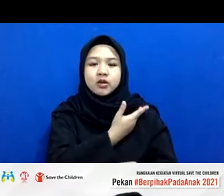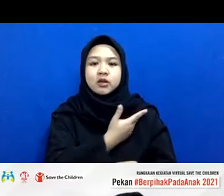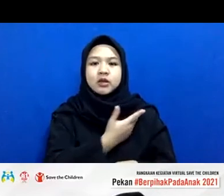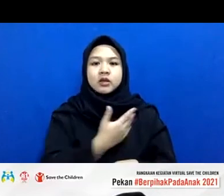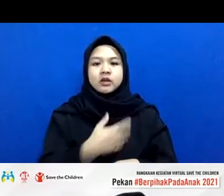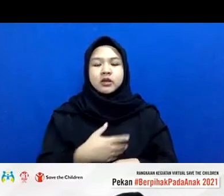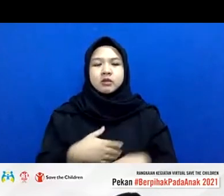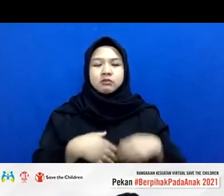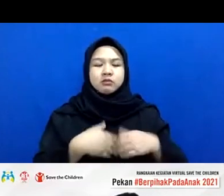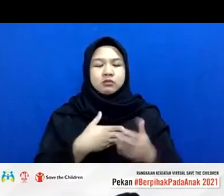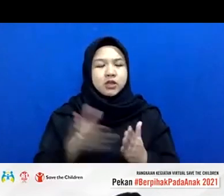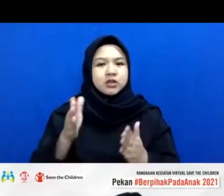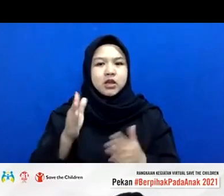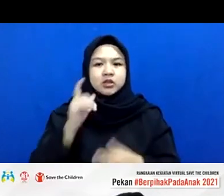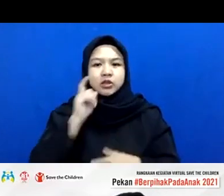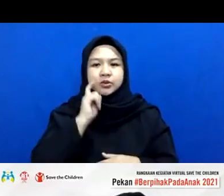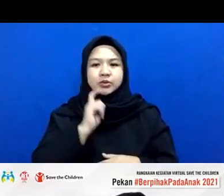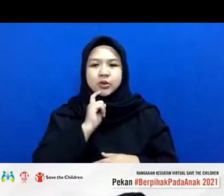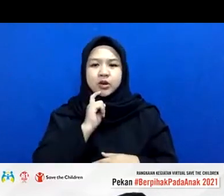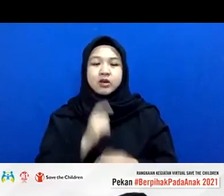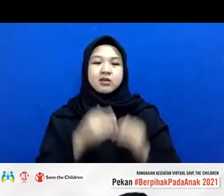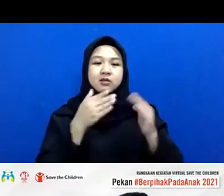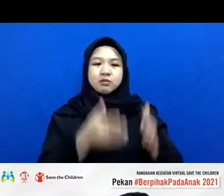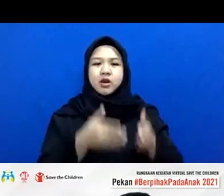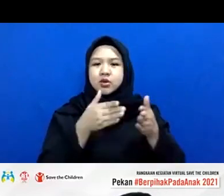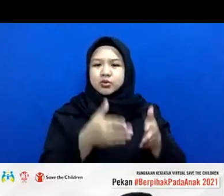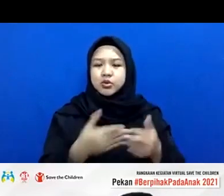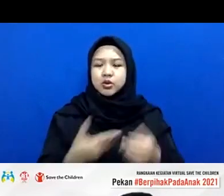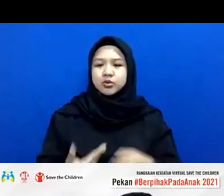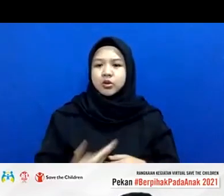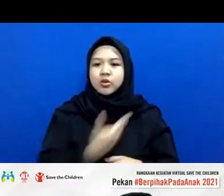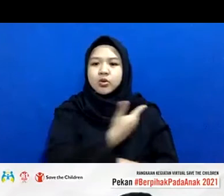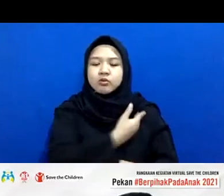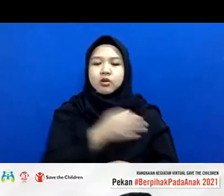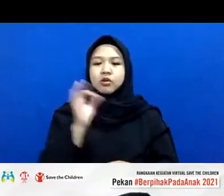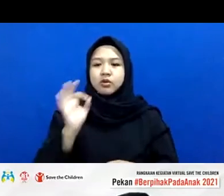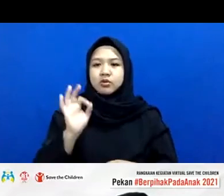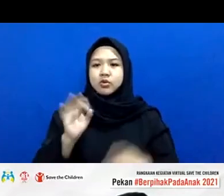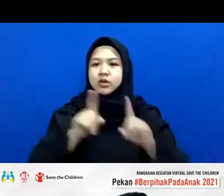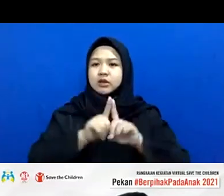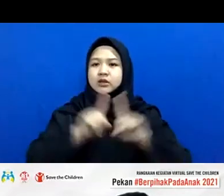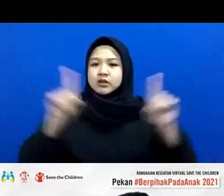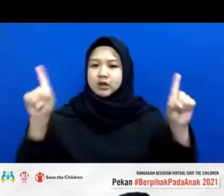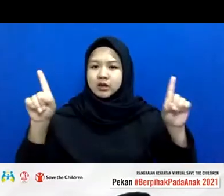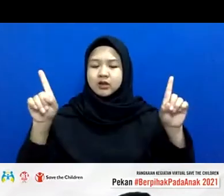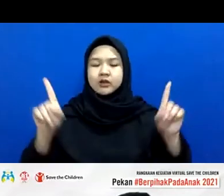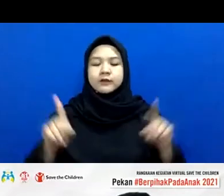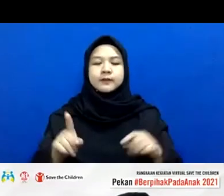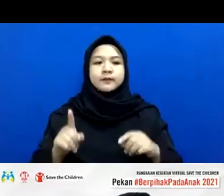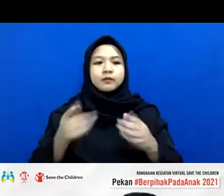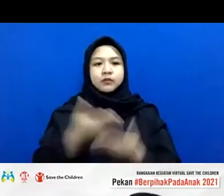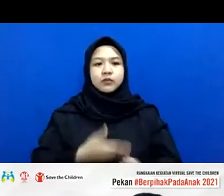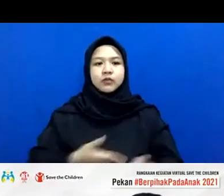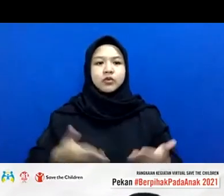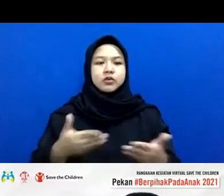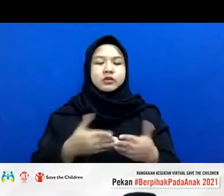pelecehan seksual, pengasuhan dia juga korban dari orang tua yang sudah bercerai atau anak kondisinya terlantar